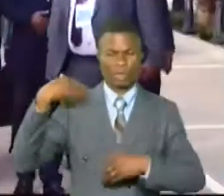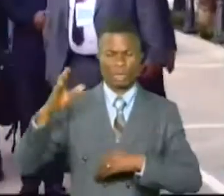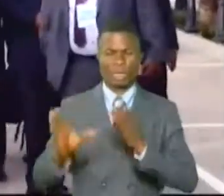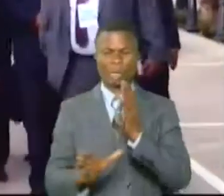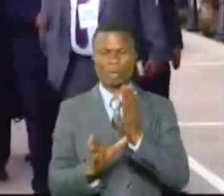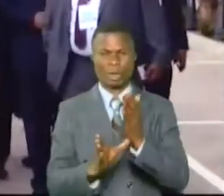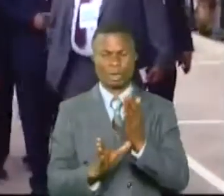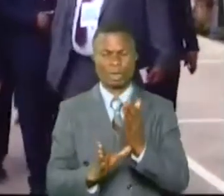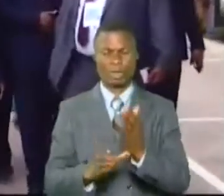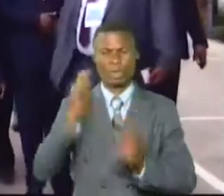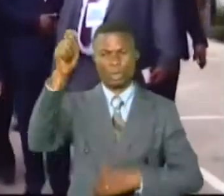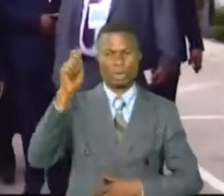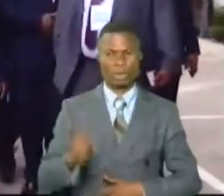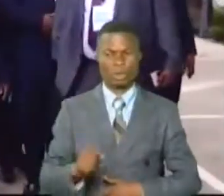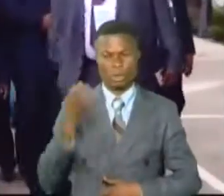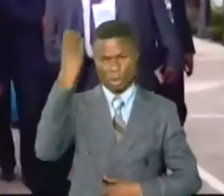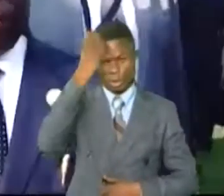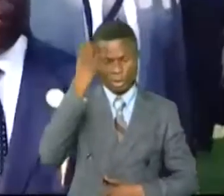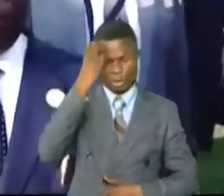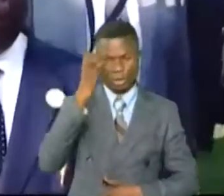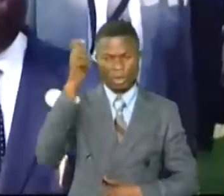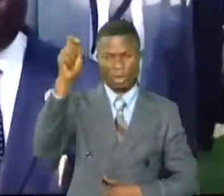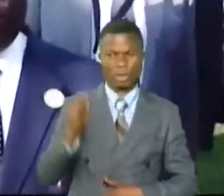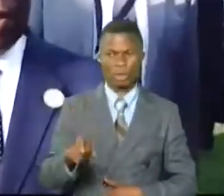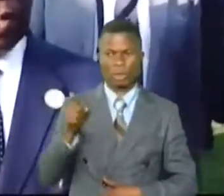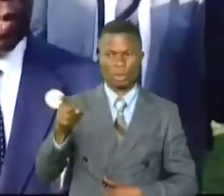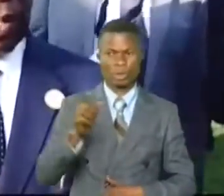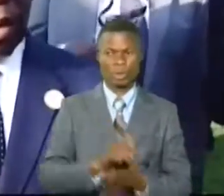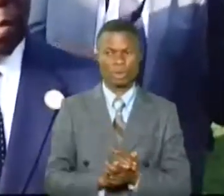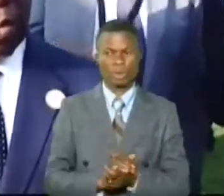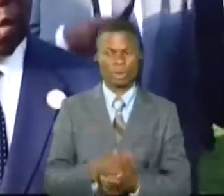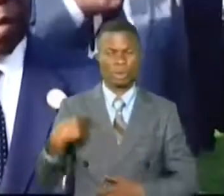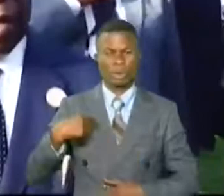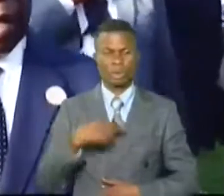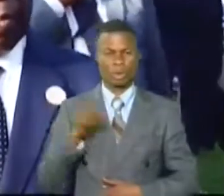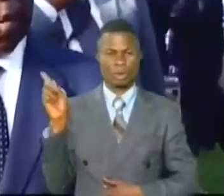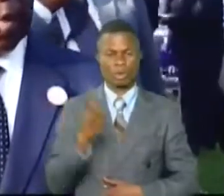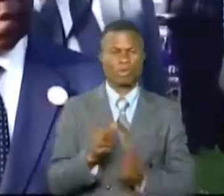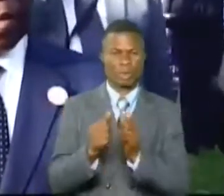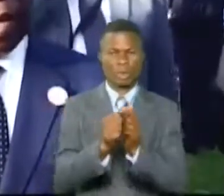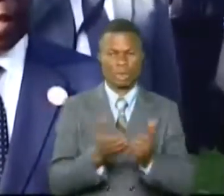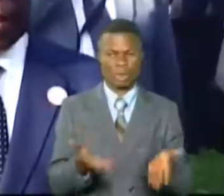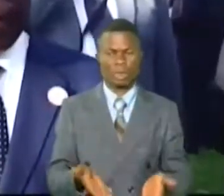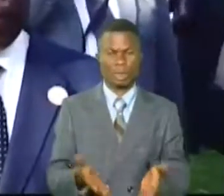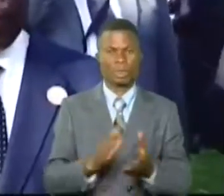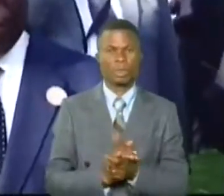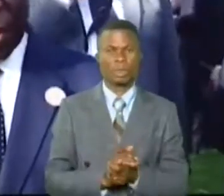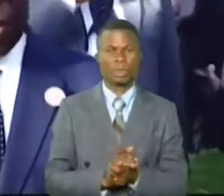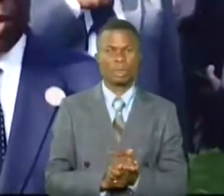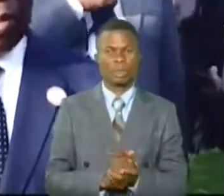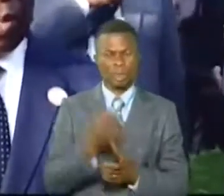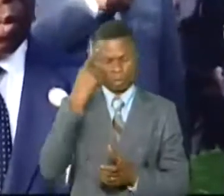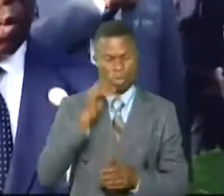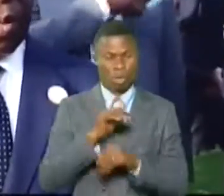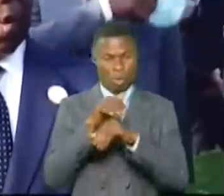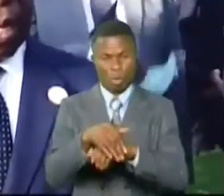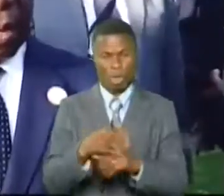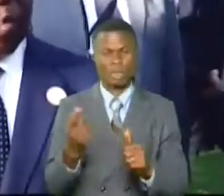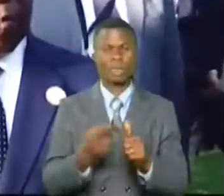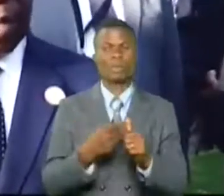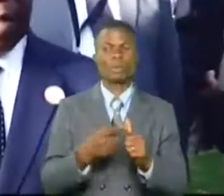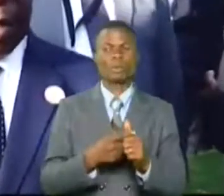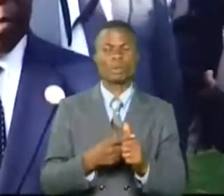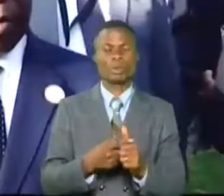FRDC, le général Jean-Claude Yave. Le sommet dans son ensemble est presque axé sur